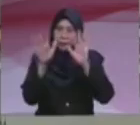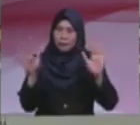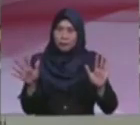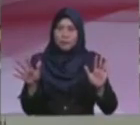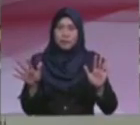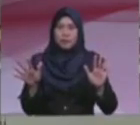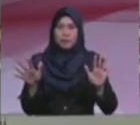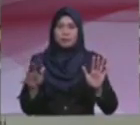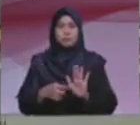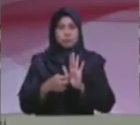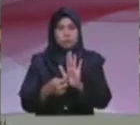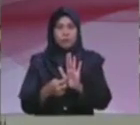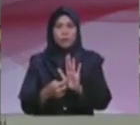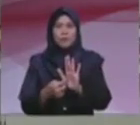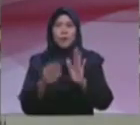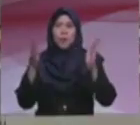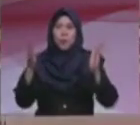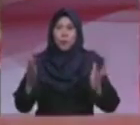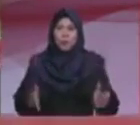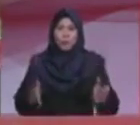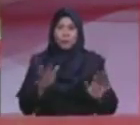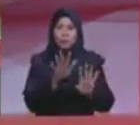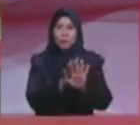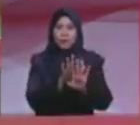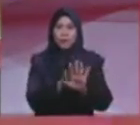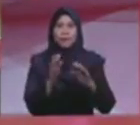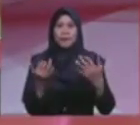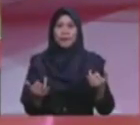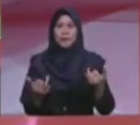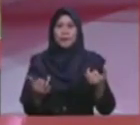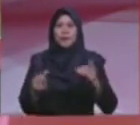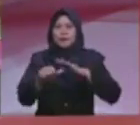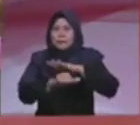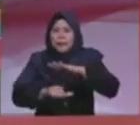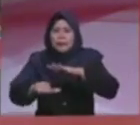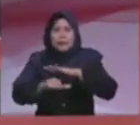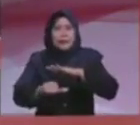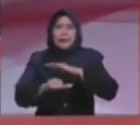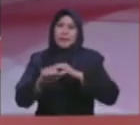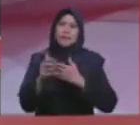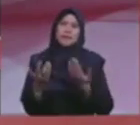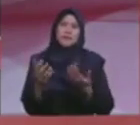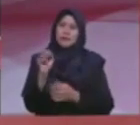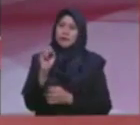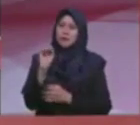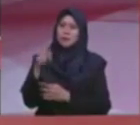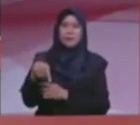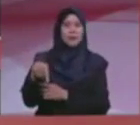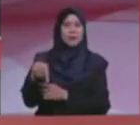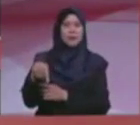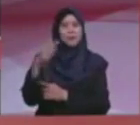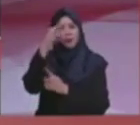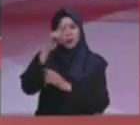bahawa dari segi orang ramai, SOP asas untuk perlindungan